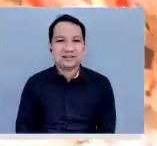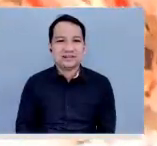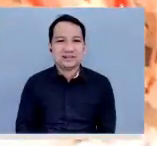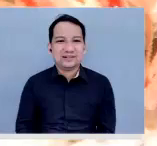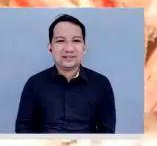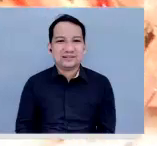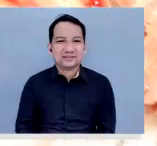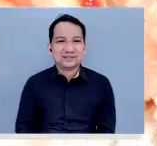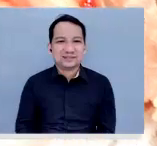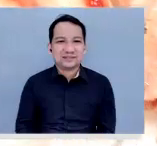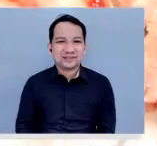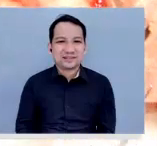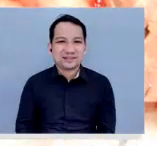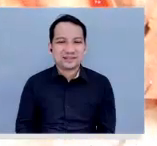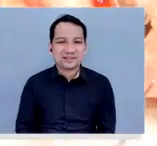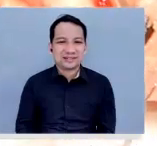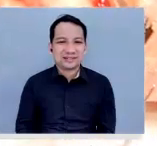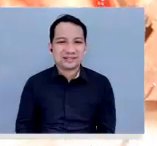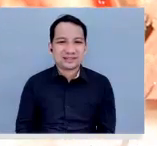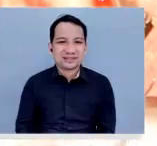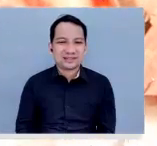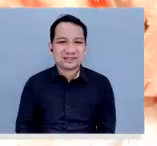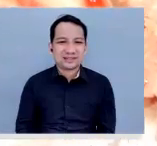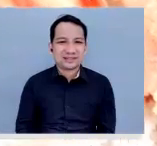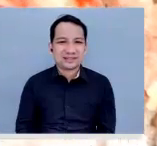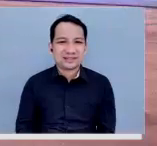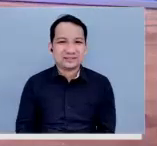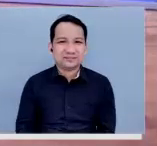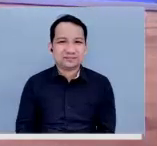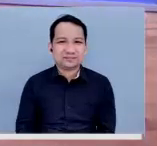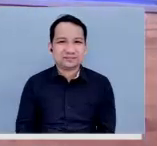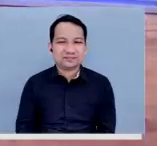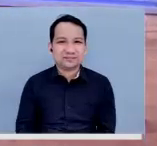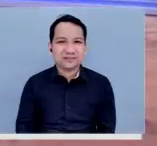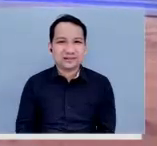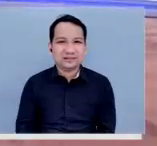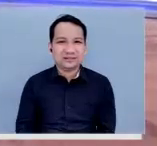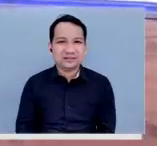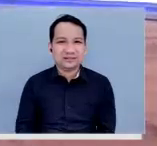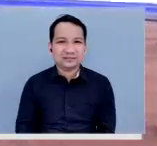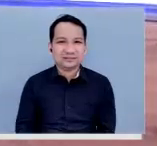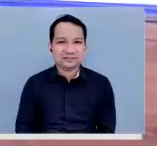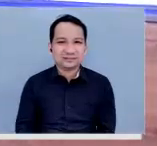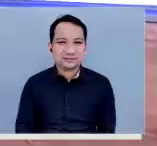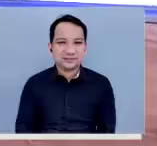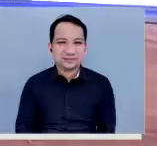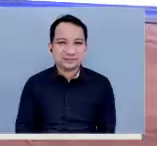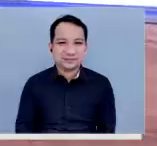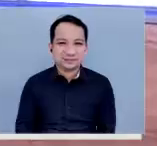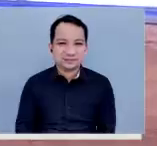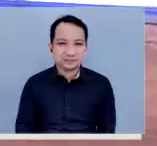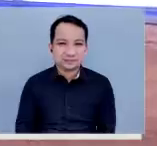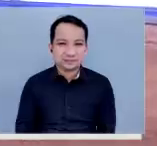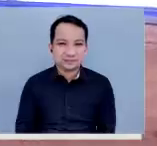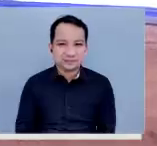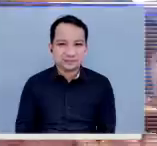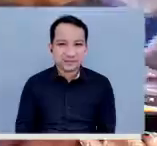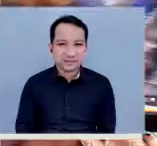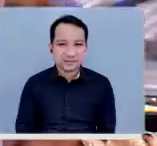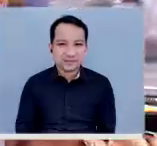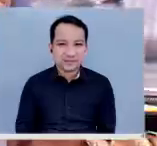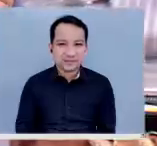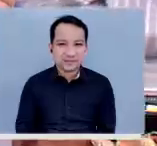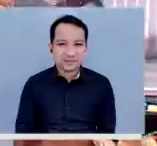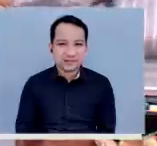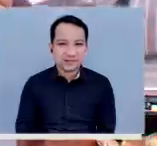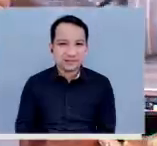may aeroplano. G ako. Teka, dito ako. Shift tayo, shift. Ito kayo naman. Ito yung tipo, mabubusog ka talaga kasi siksik na